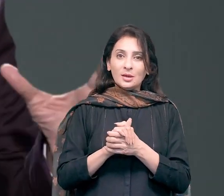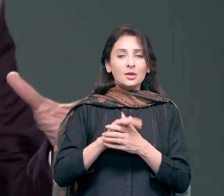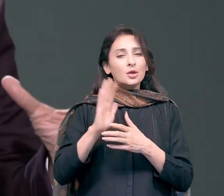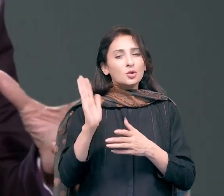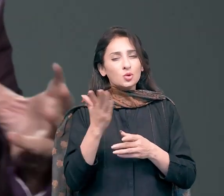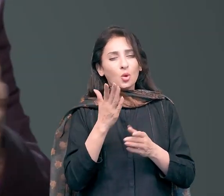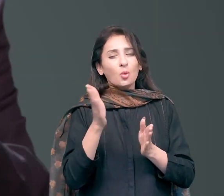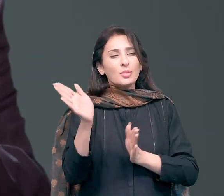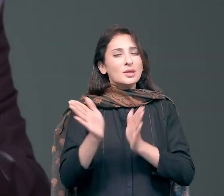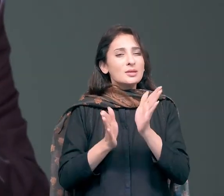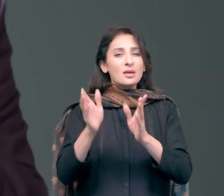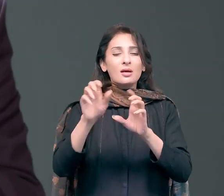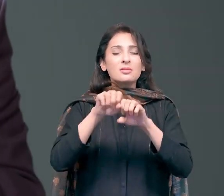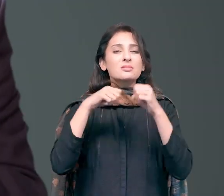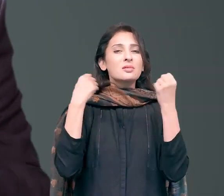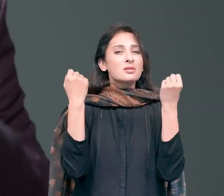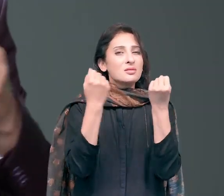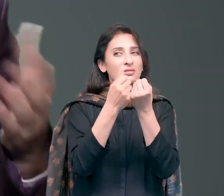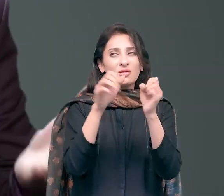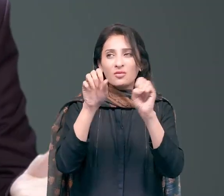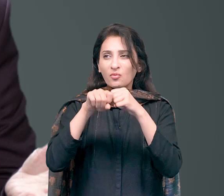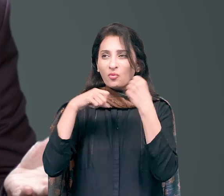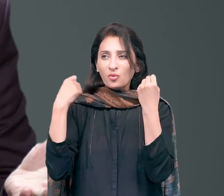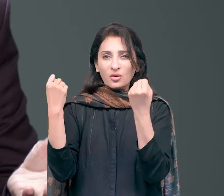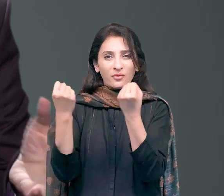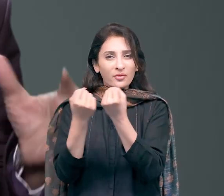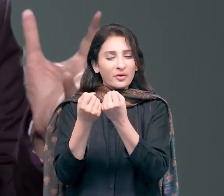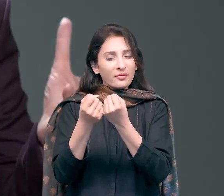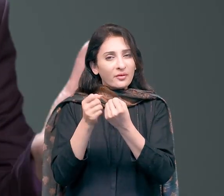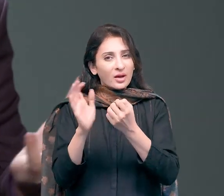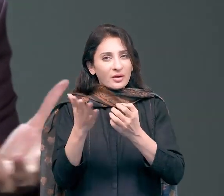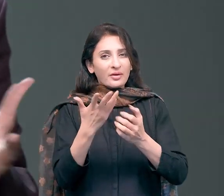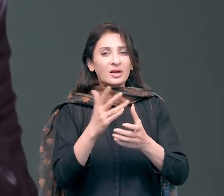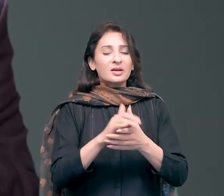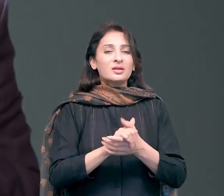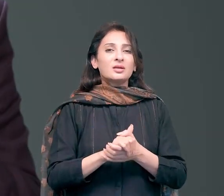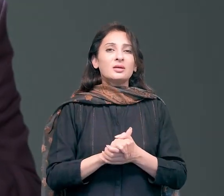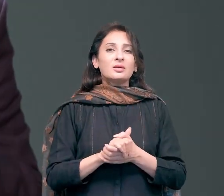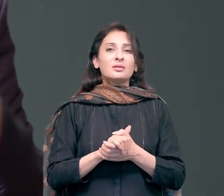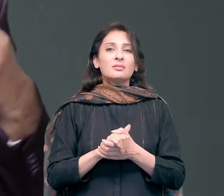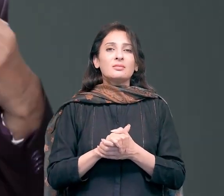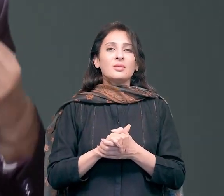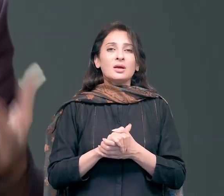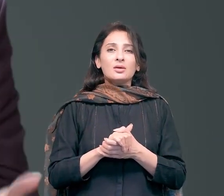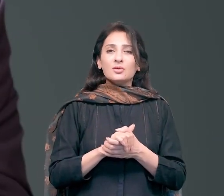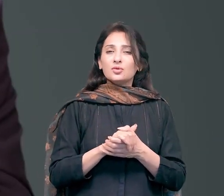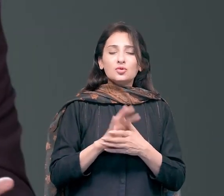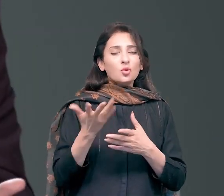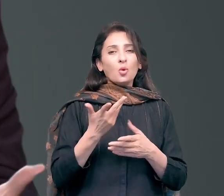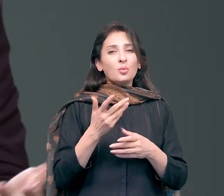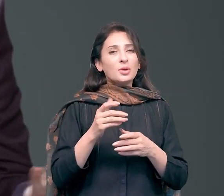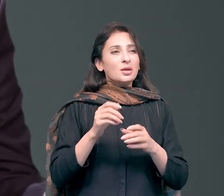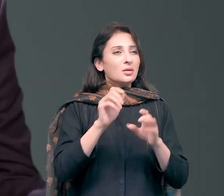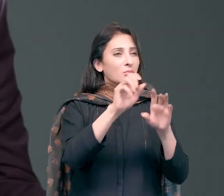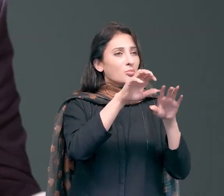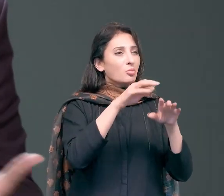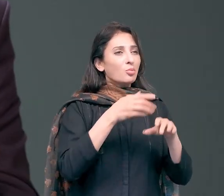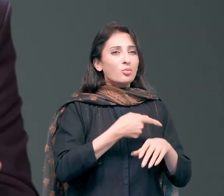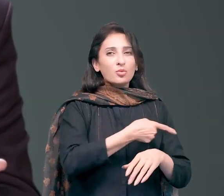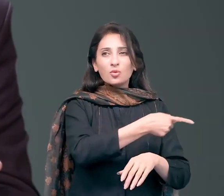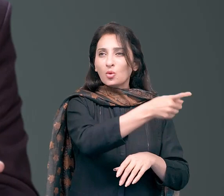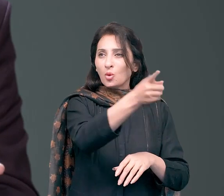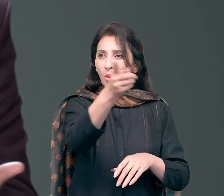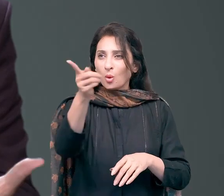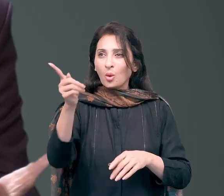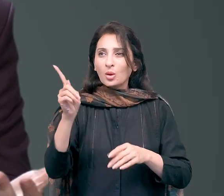بھی مختلف اقوام تھیں، نہ مانتے اقوام، کمیونٹیز ہی مان لیتے، انہیں شامل کر کے اقتدار میں